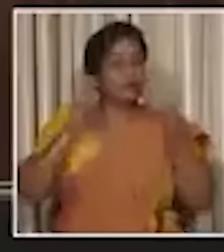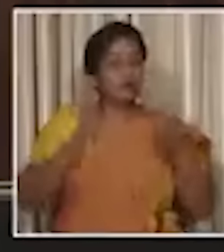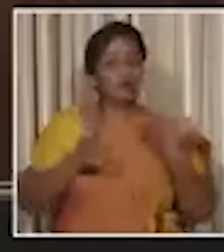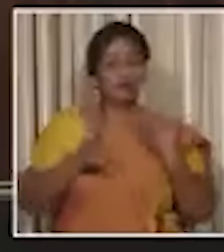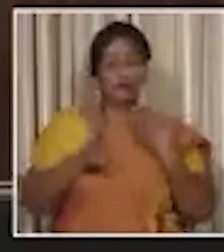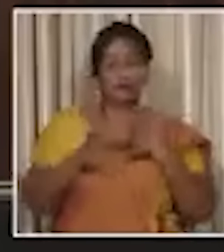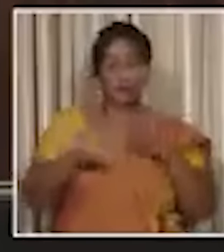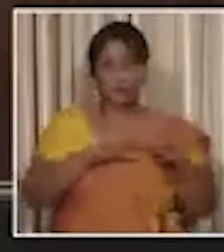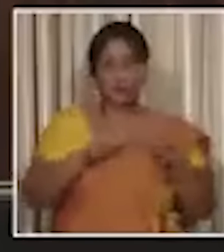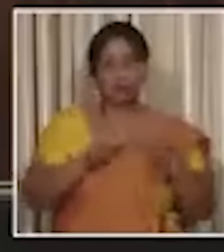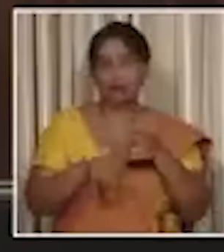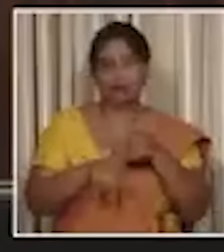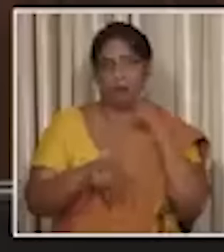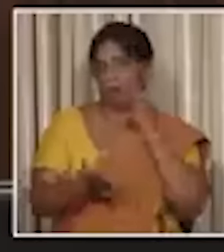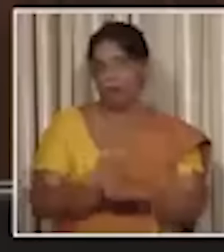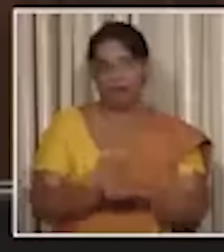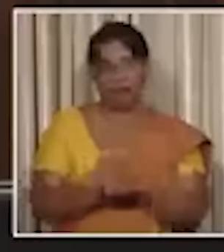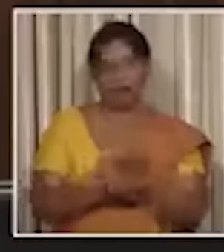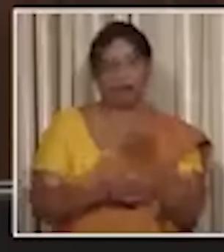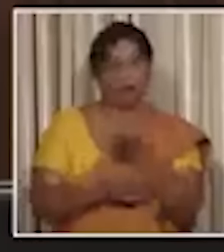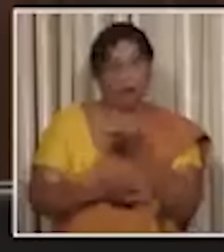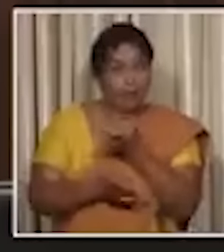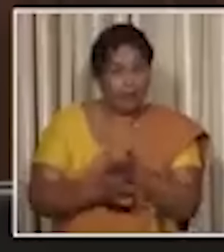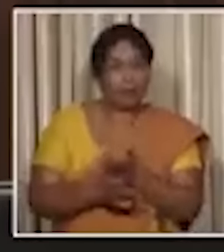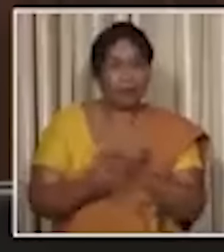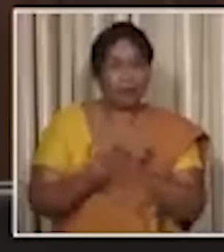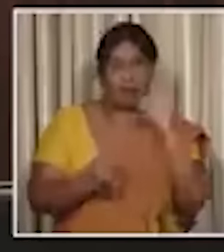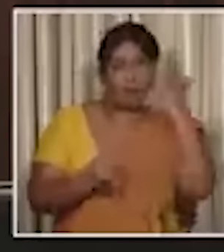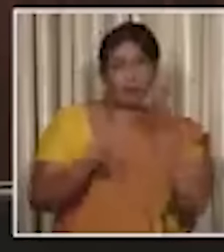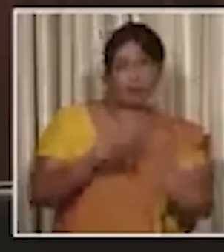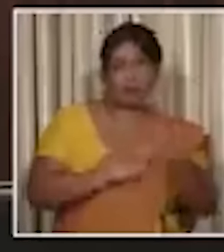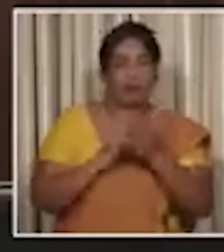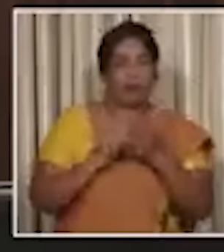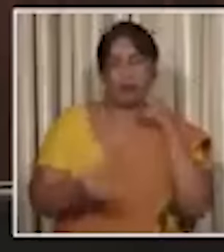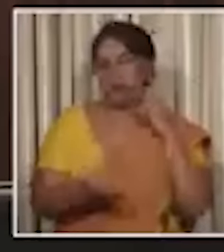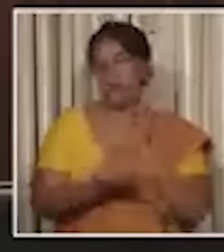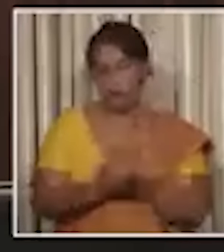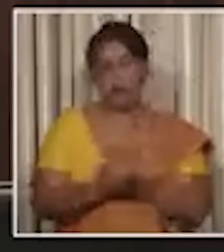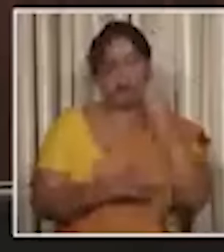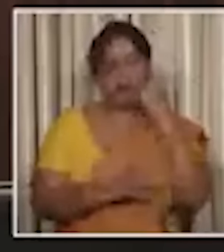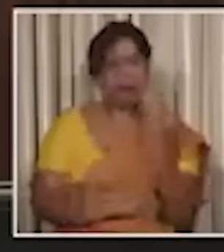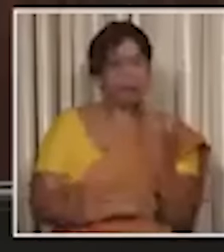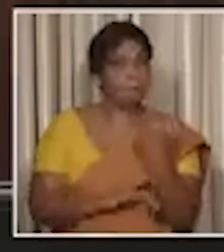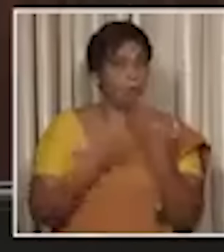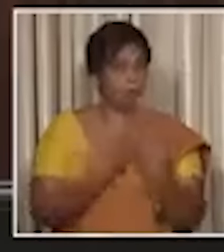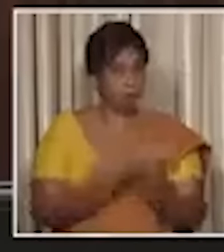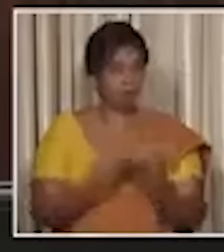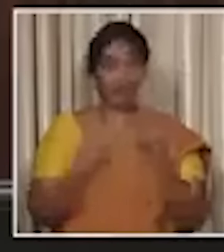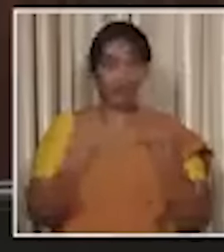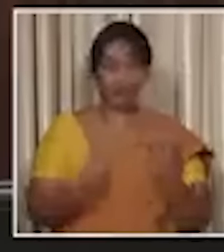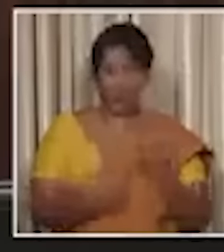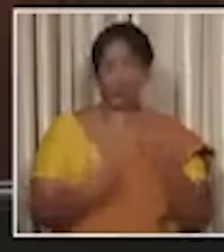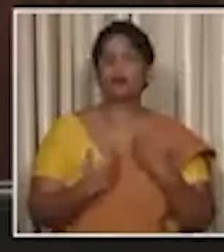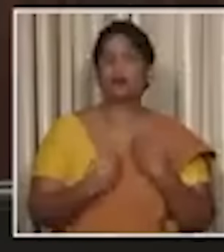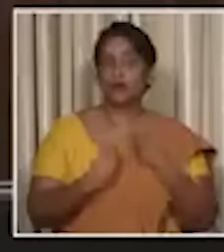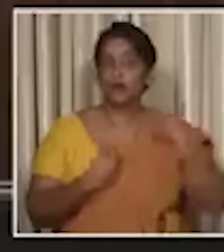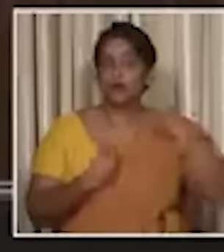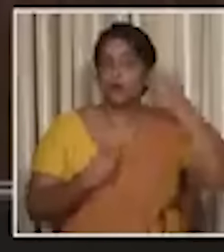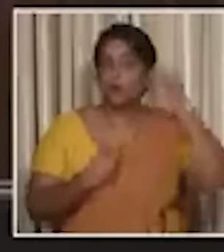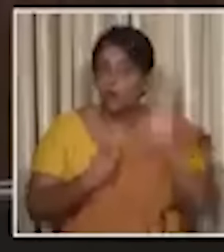இந்த பொருளாதாரத்தின் நன்மைகள் மக்களுடைய கைகளுக்கு நியாயமாக சென்று சேருகின்றது என்கின்றதான நிலைப்பாட்டில் இருந்து கொண்டுதான் இந்த பொருளாதாரத்தை